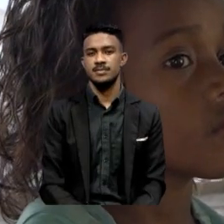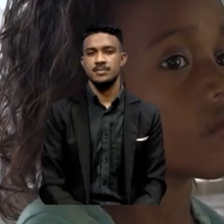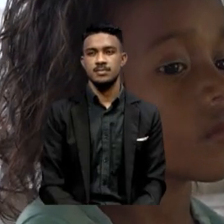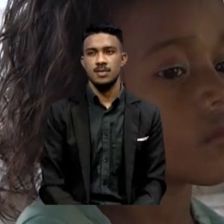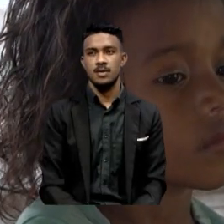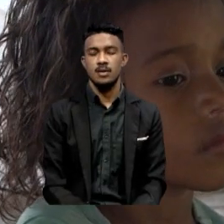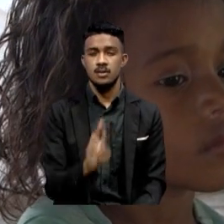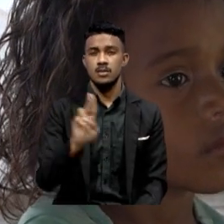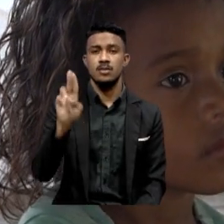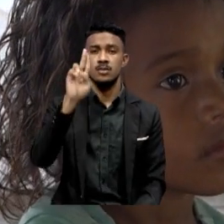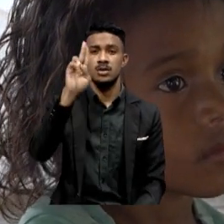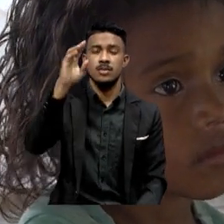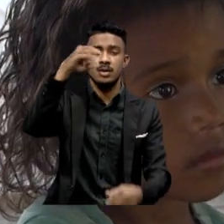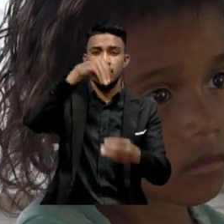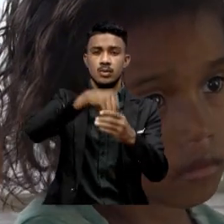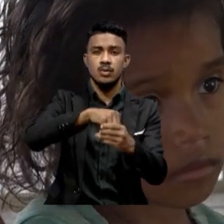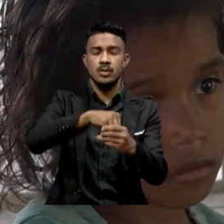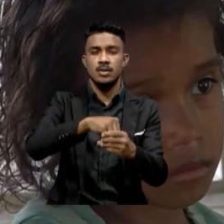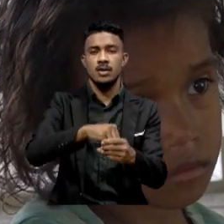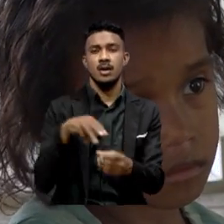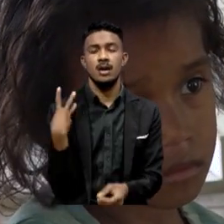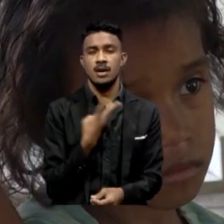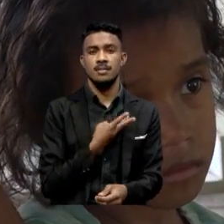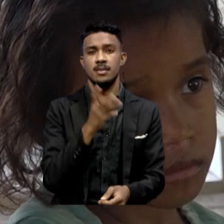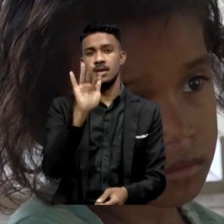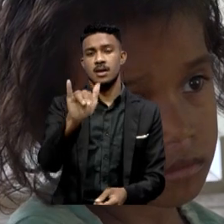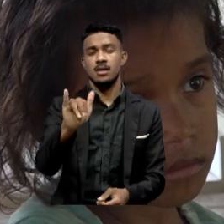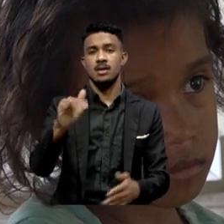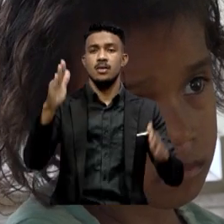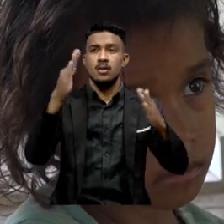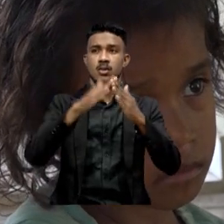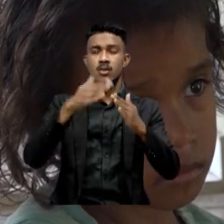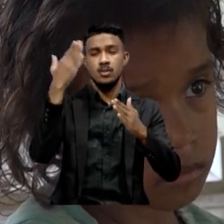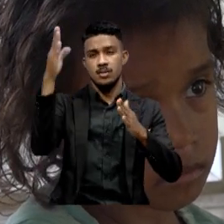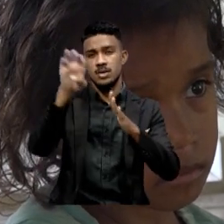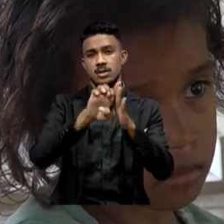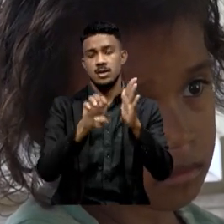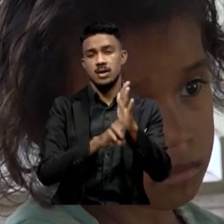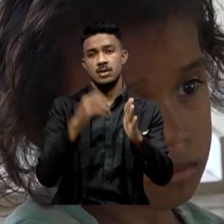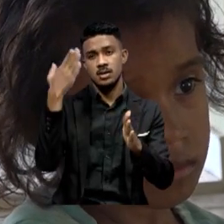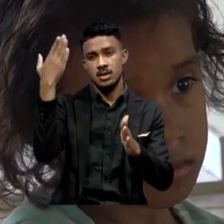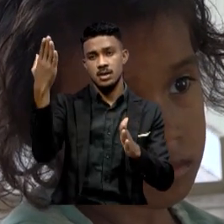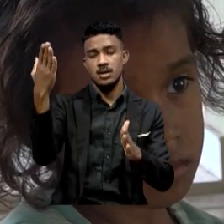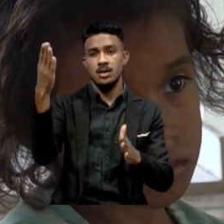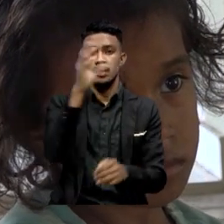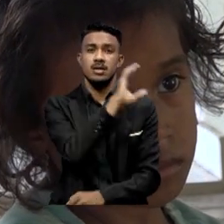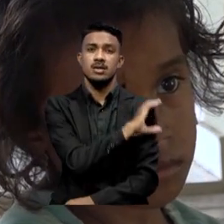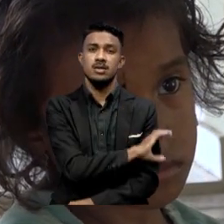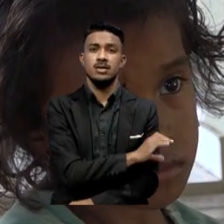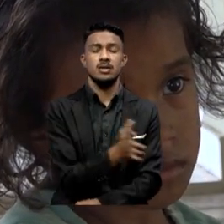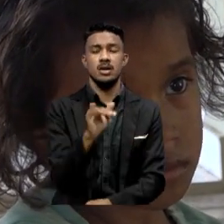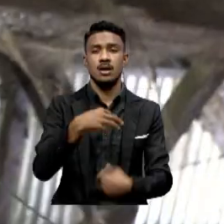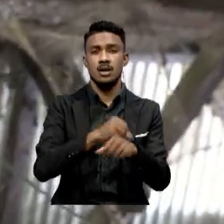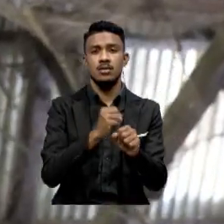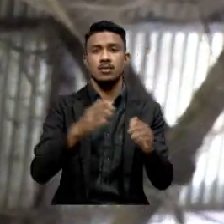Usaha kurang. Ami kal hela umah mes ia kraik ni. Katua sira security ni sira hala umah mes, coba